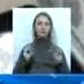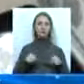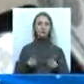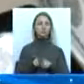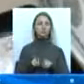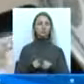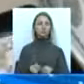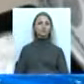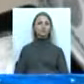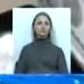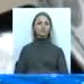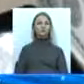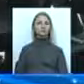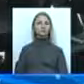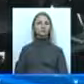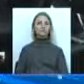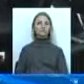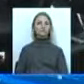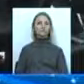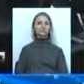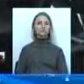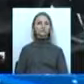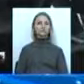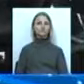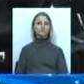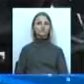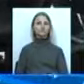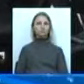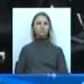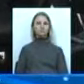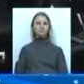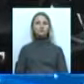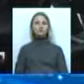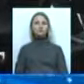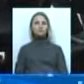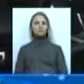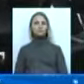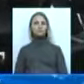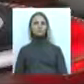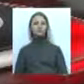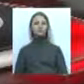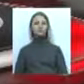ғаламтор желісі арқылы да тапсырыс беруге болады. Айгерім Бекмағамбетова, Василий Вережников, Көкше, ақпарат.